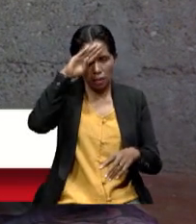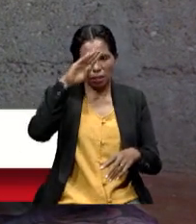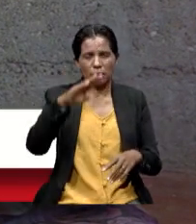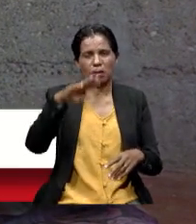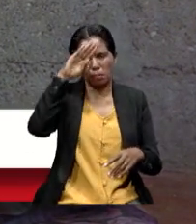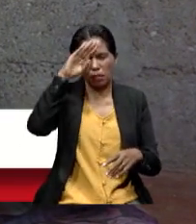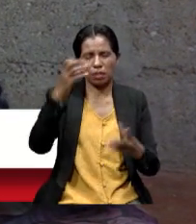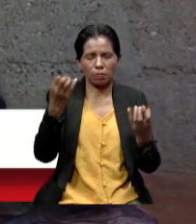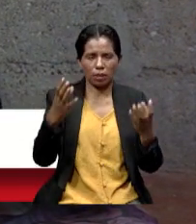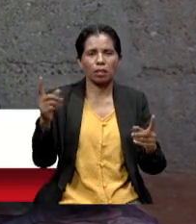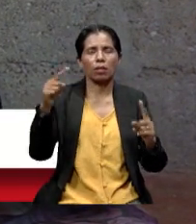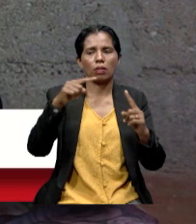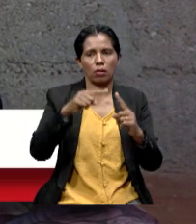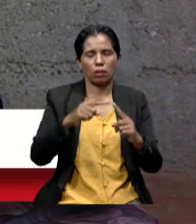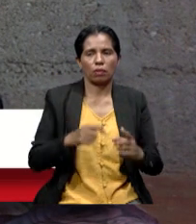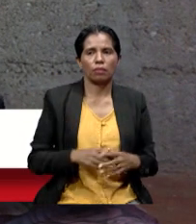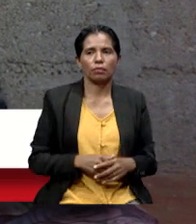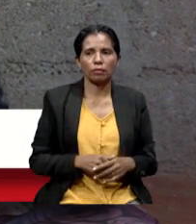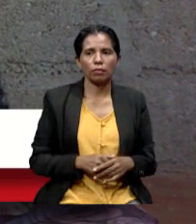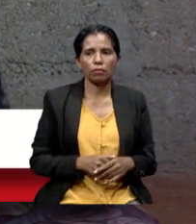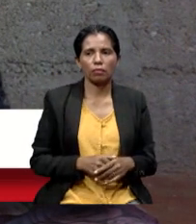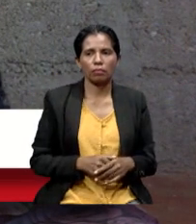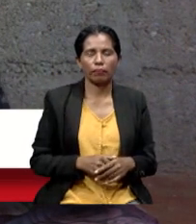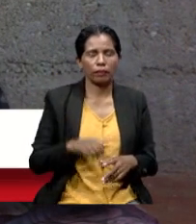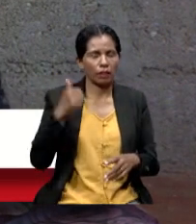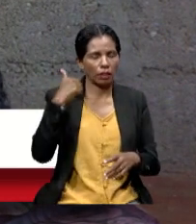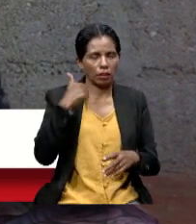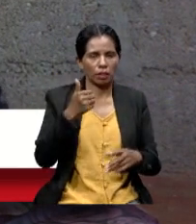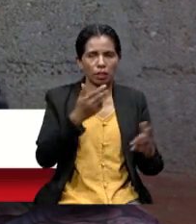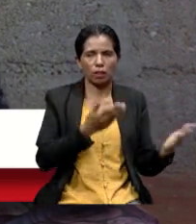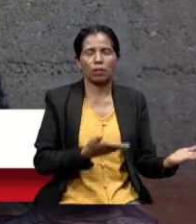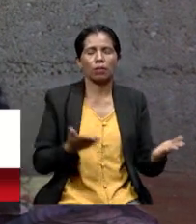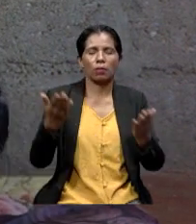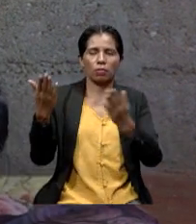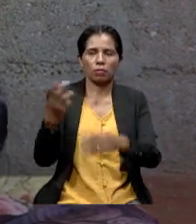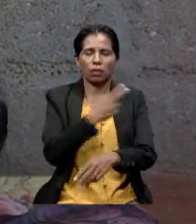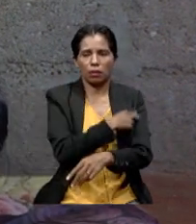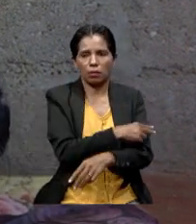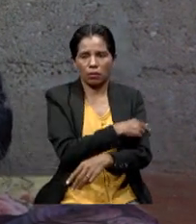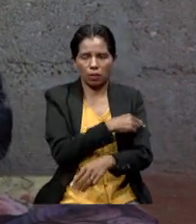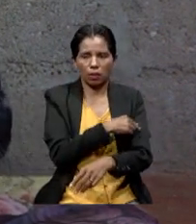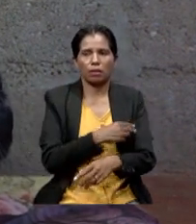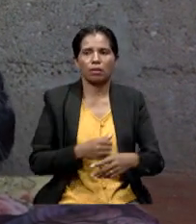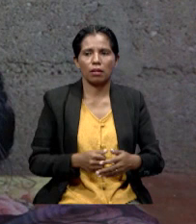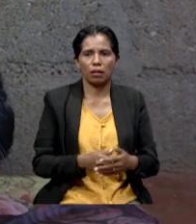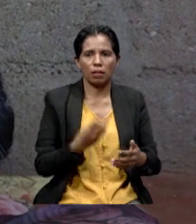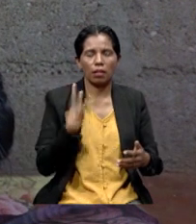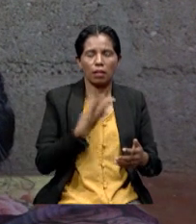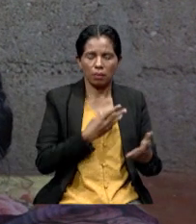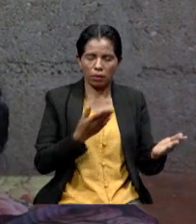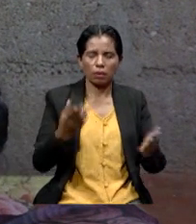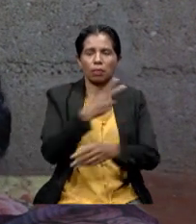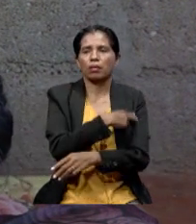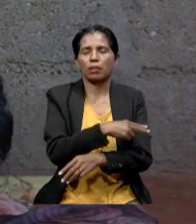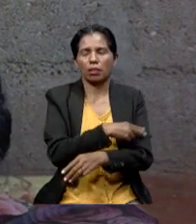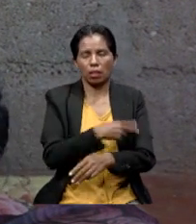ismanas to ni saya ni tian sir makar dia tau tengi sar lori ba hospital. Ta lori te ba lori ba